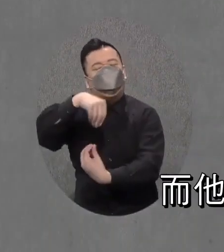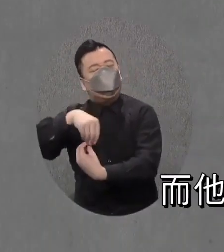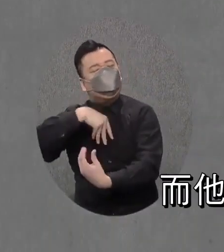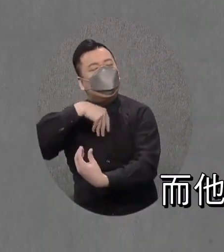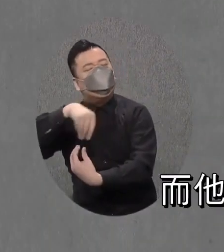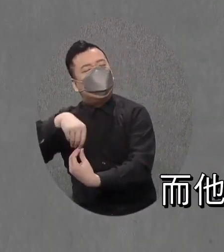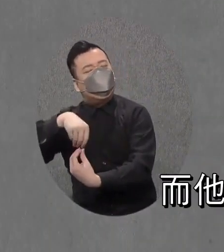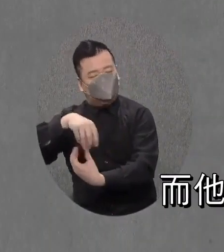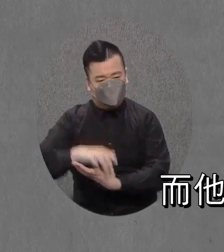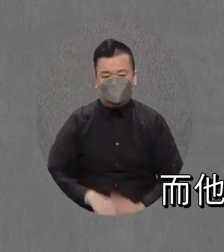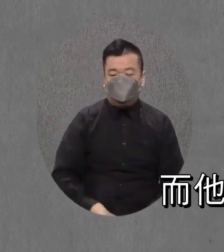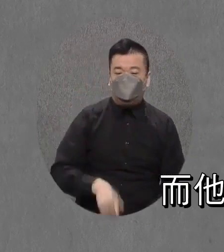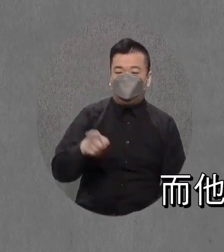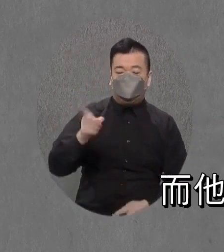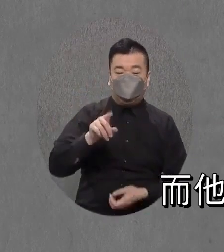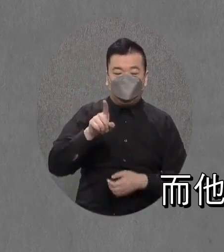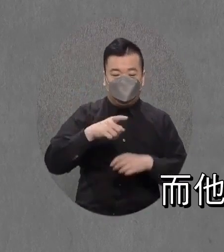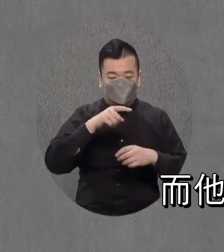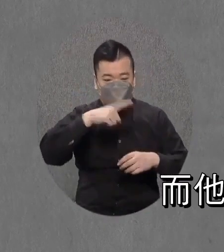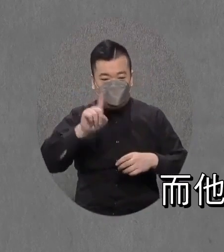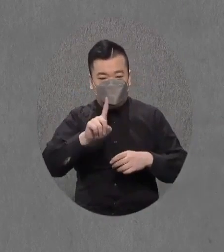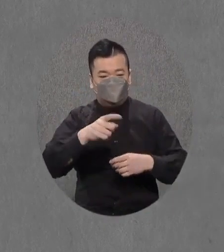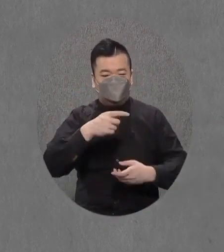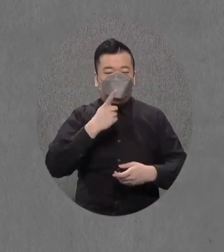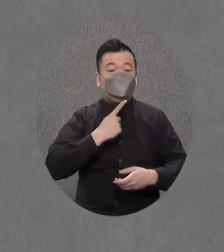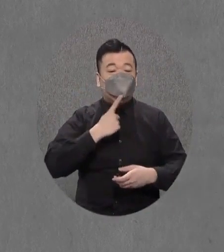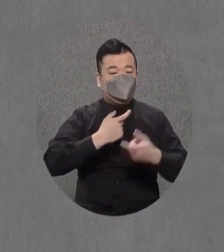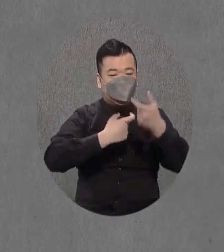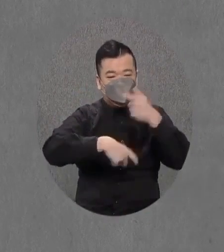而佢另一張好經典嘅作品咧，就叫《賣血後》。